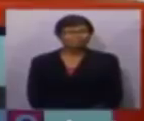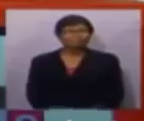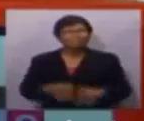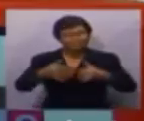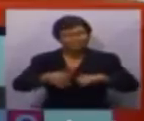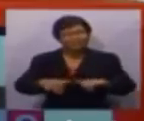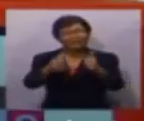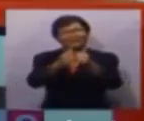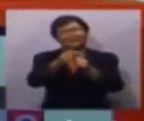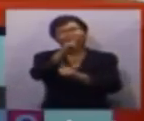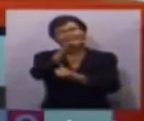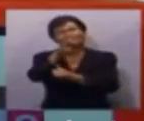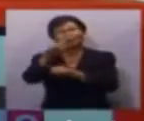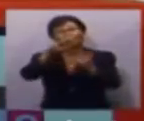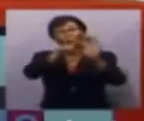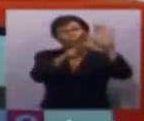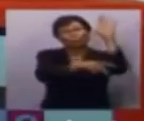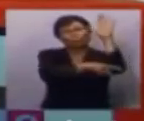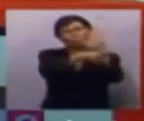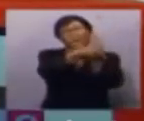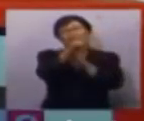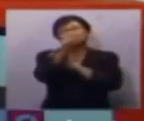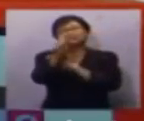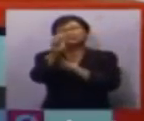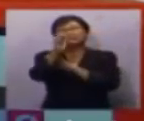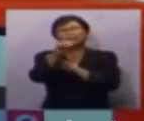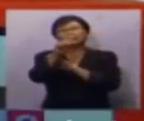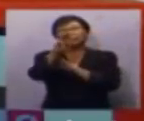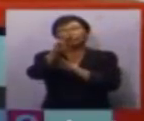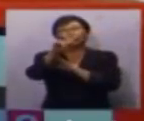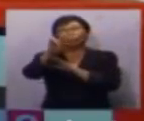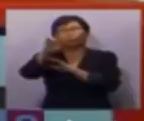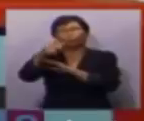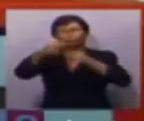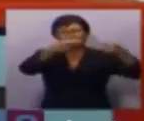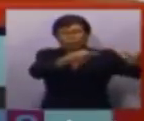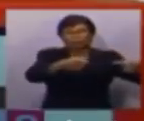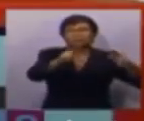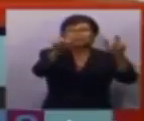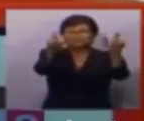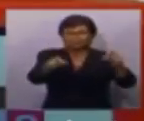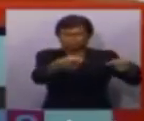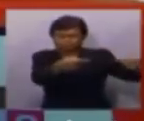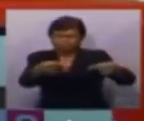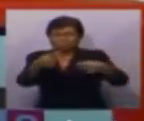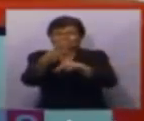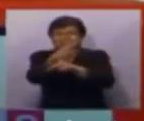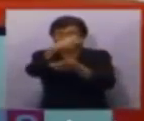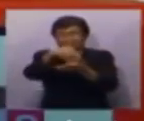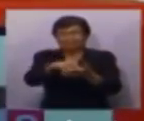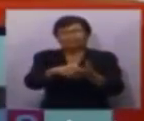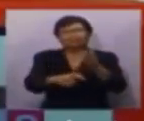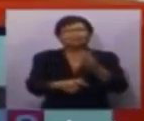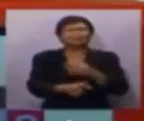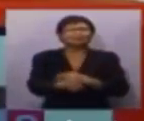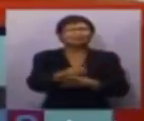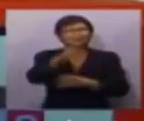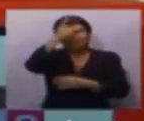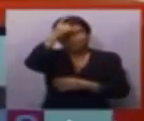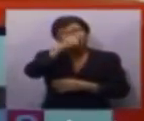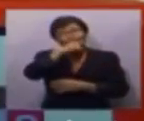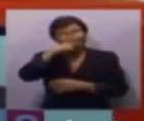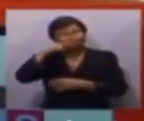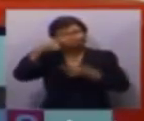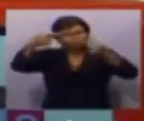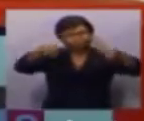Masih bersama Nasional 8, kerusi Parlimen Sembrong menyaksikan pertandingan satu lawan satu kali ini. Penyandangnya Datuk Seri Syamuddin Tun